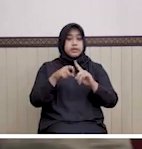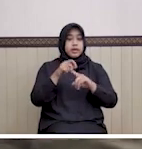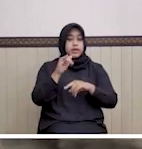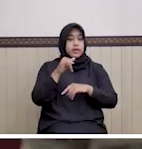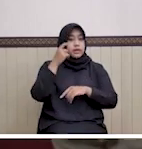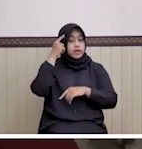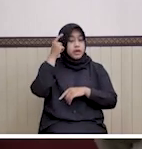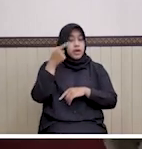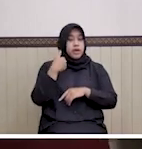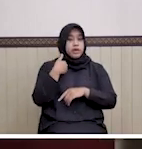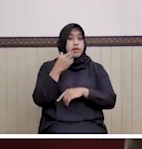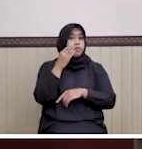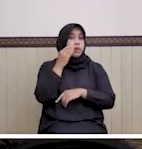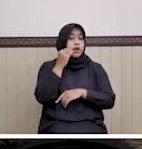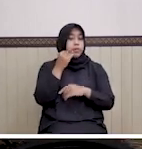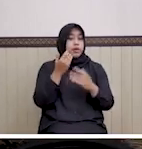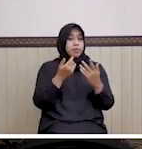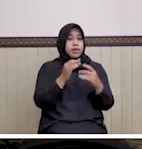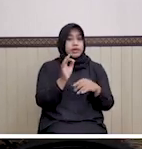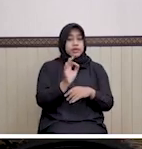pernah enggak ada pengalaman